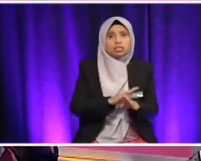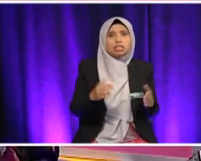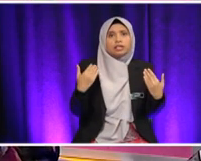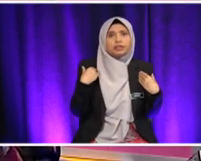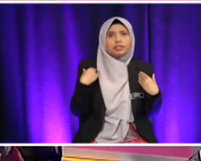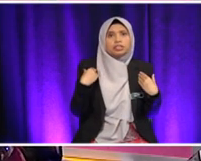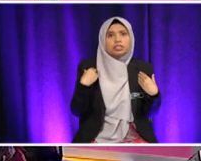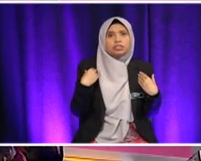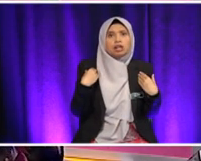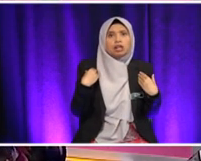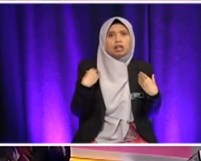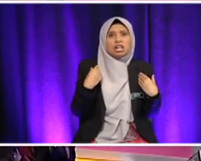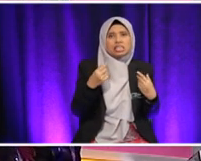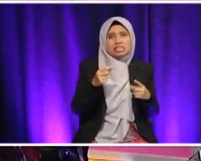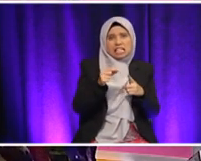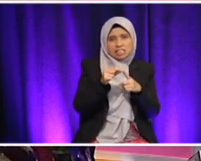ataupun